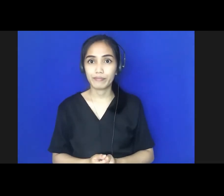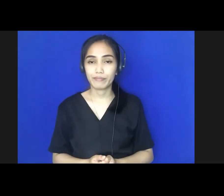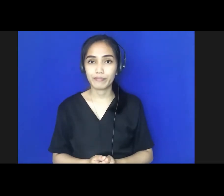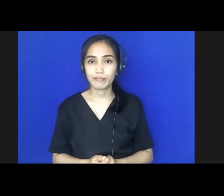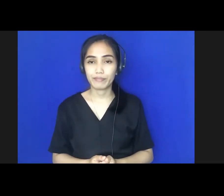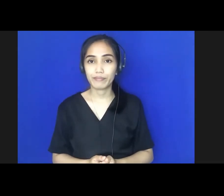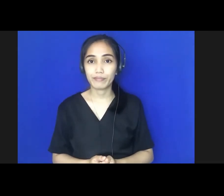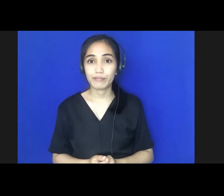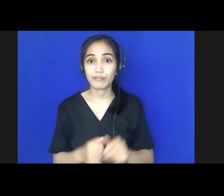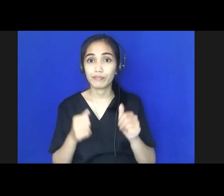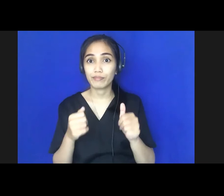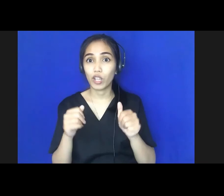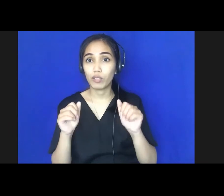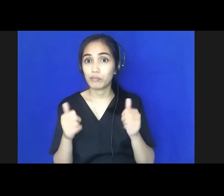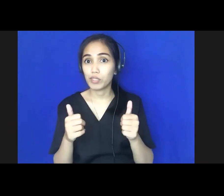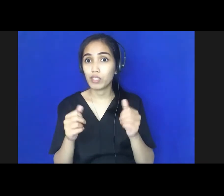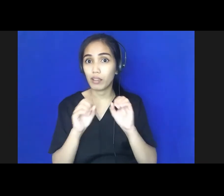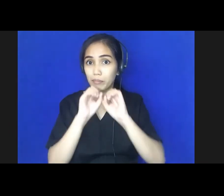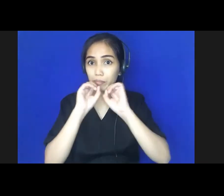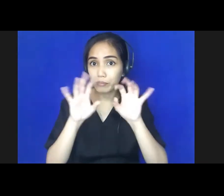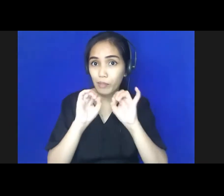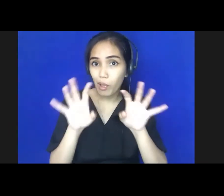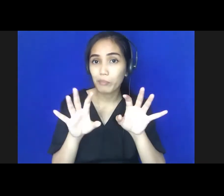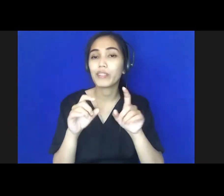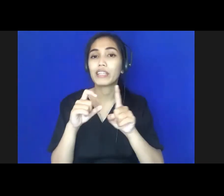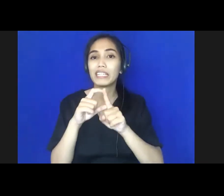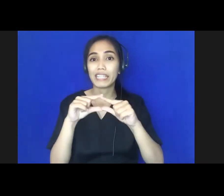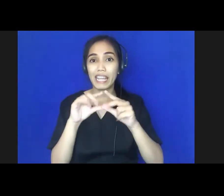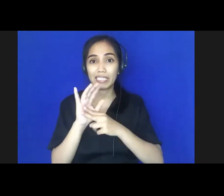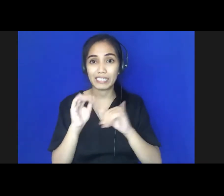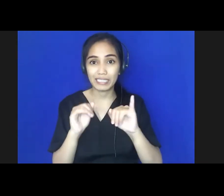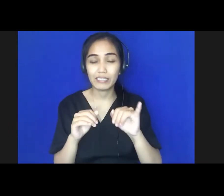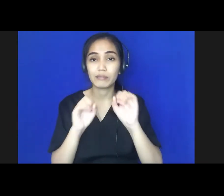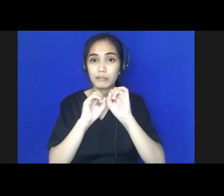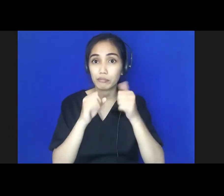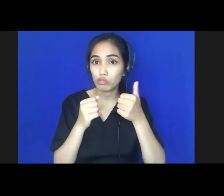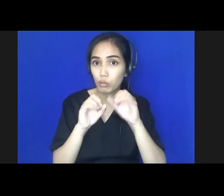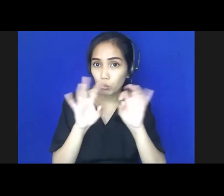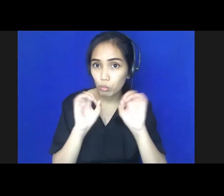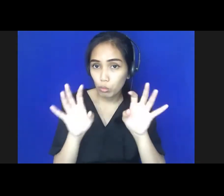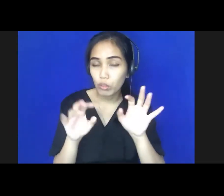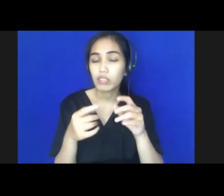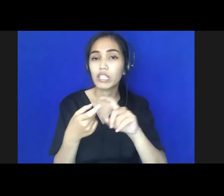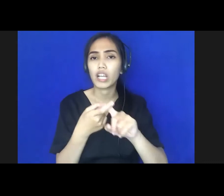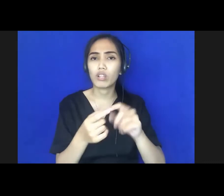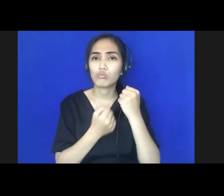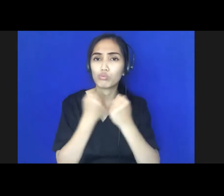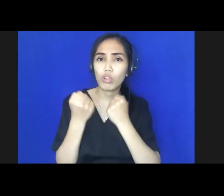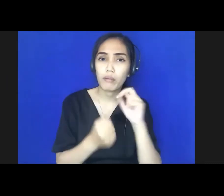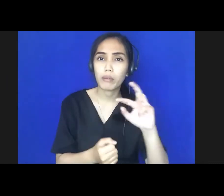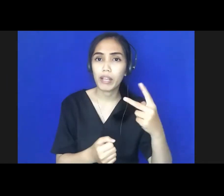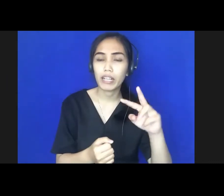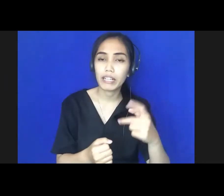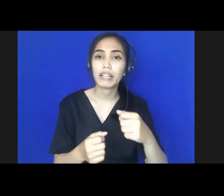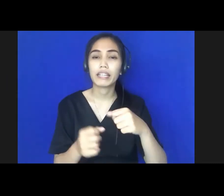bisa disampaikan kepada kita, seperti kita ketahui bahwa terkait upaya perbaikan gizi